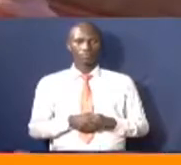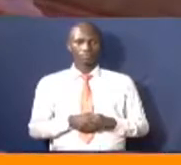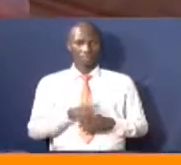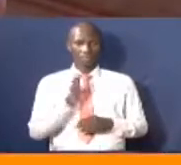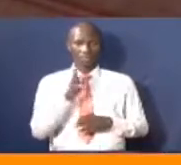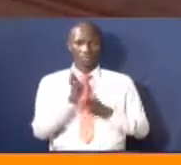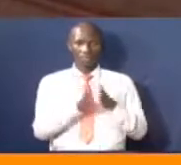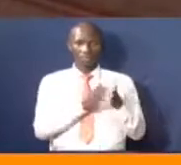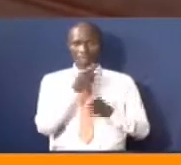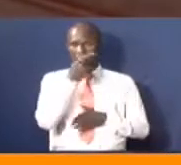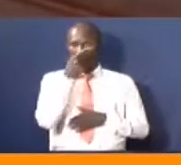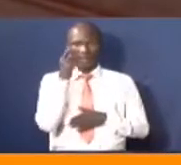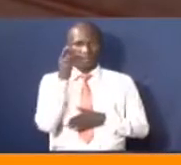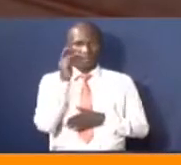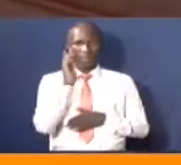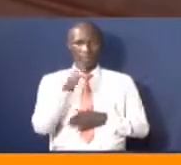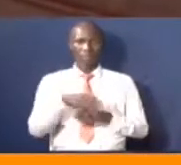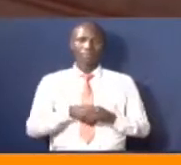itapangwa na Kalonzo